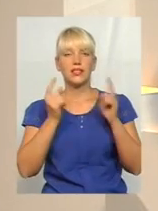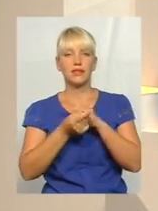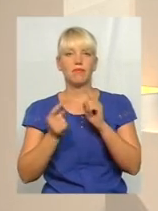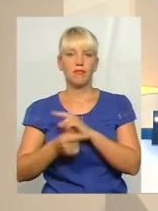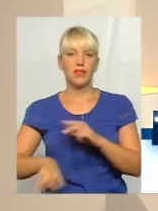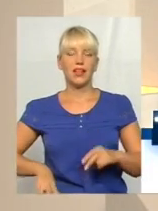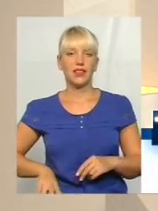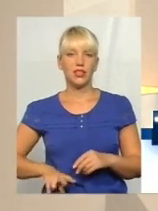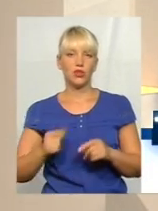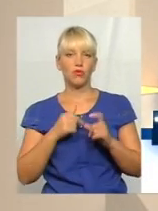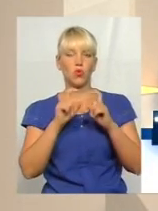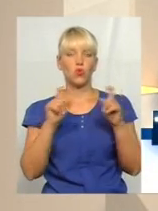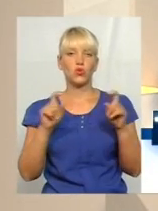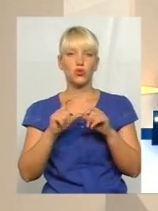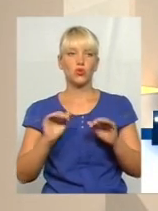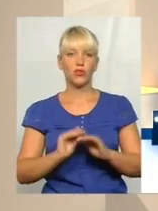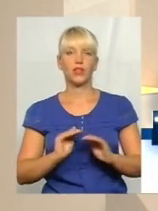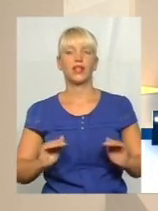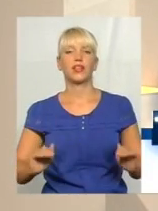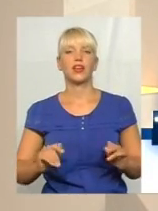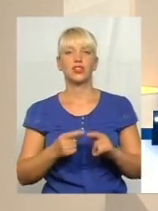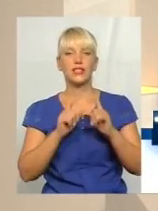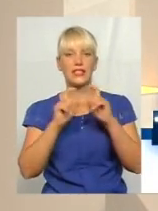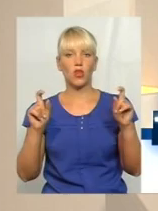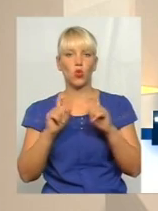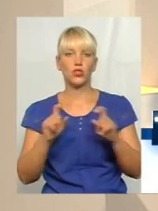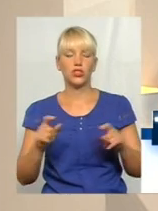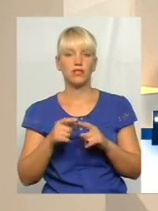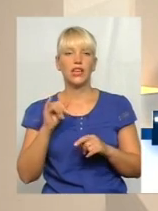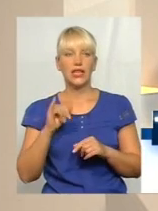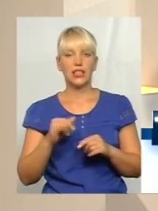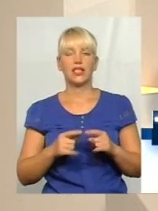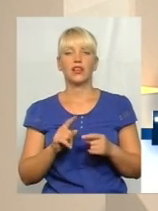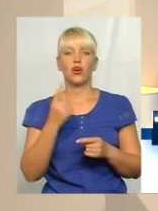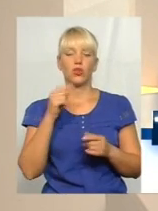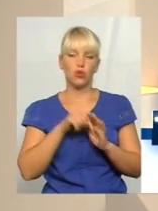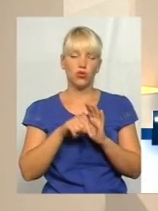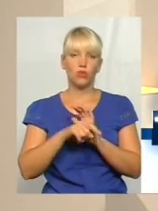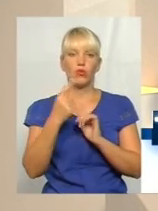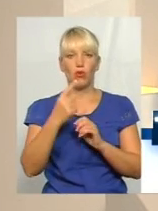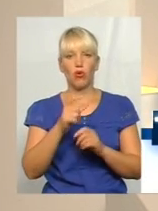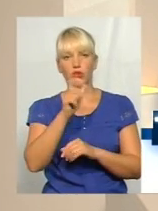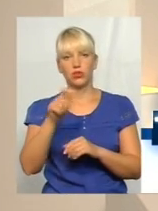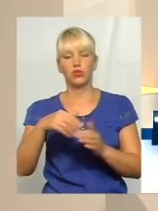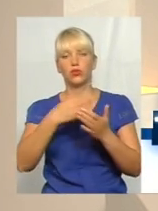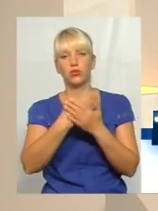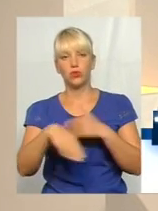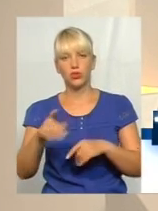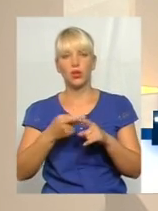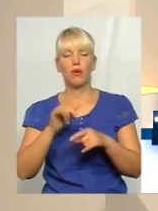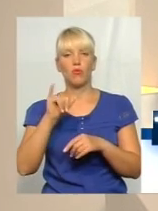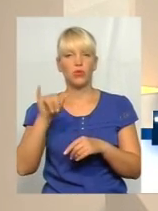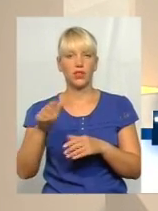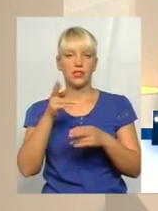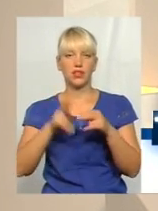директорів певних шкіл дитячих садочків тобто одні директори пішли бо в них закінчились контракт на їхне місці